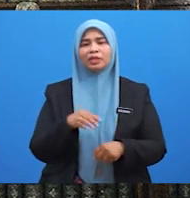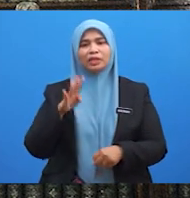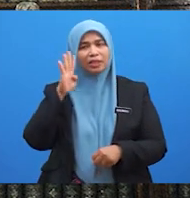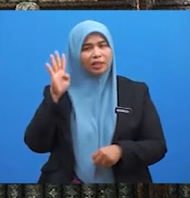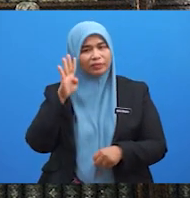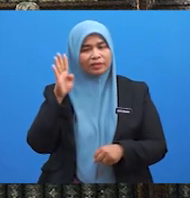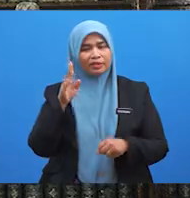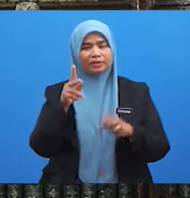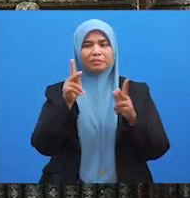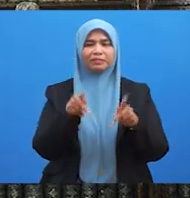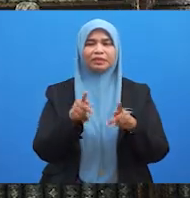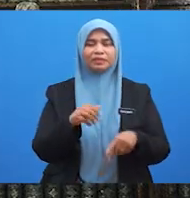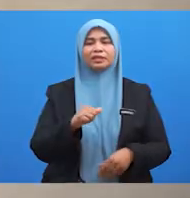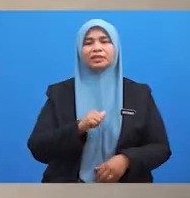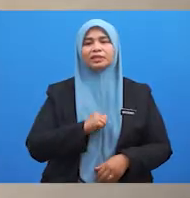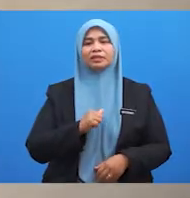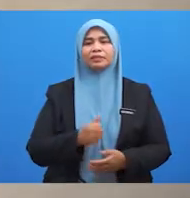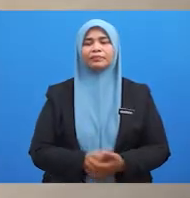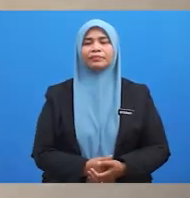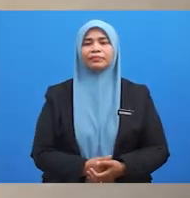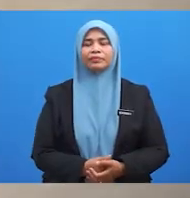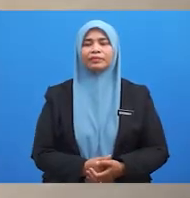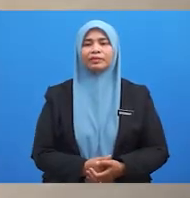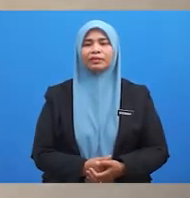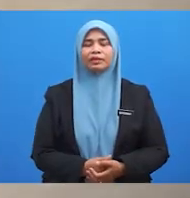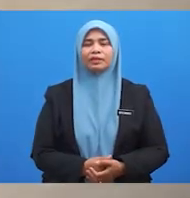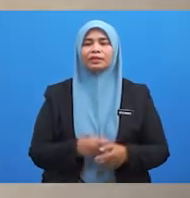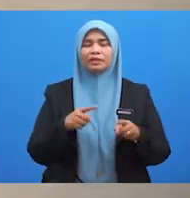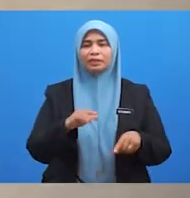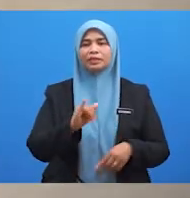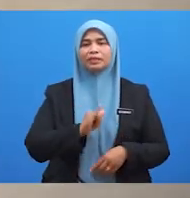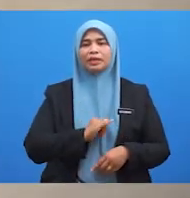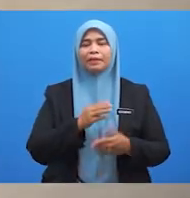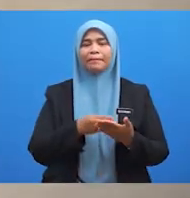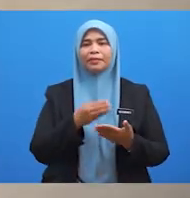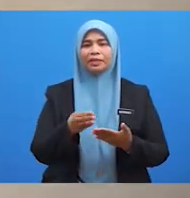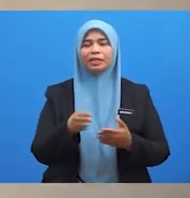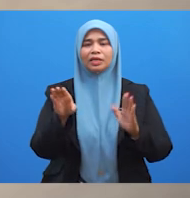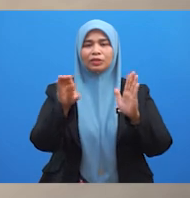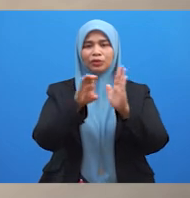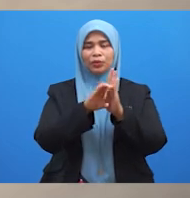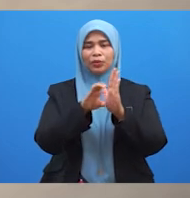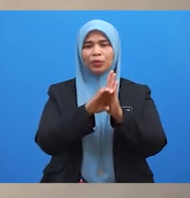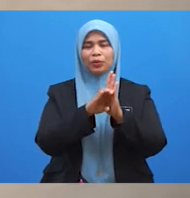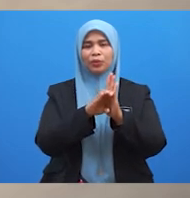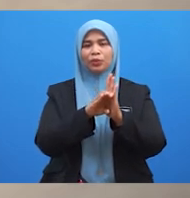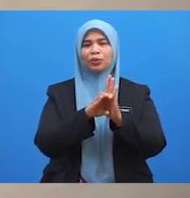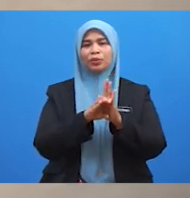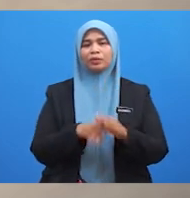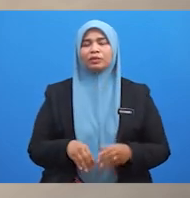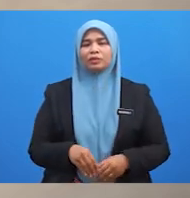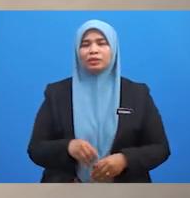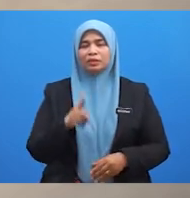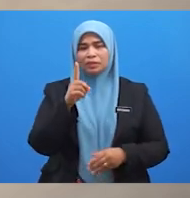kreativiti pelajar sendiri? Di sini, saya berikan contoh serangkap